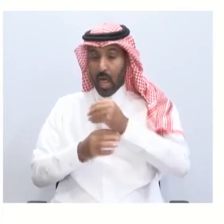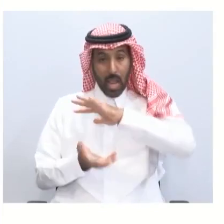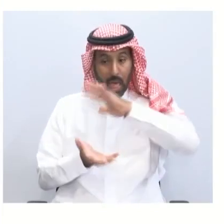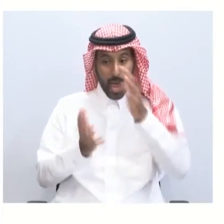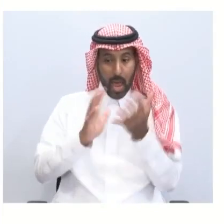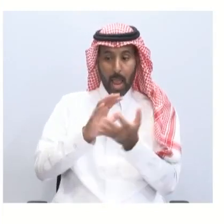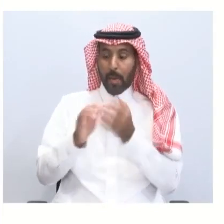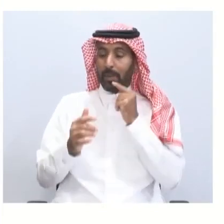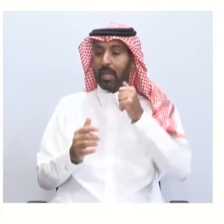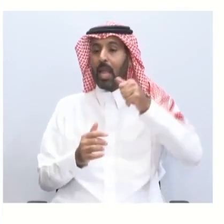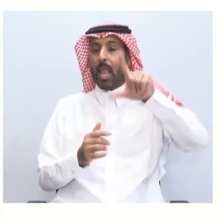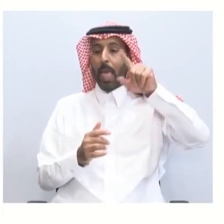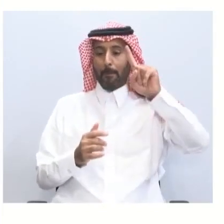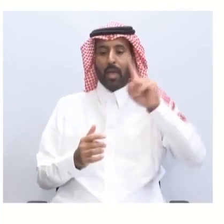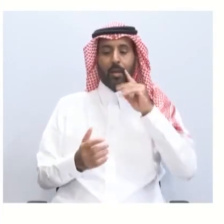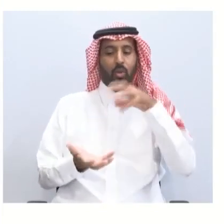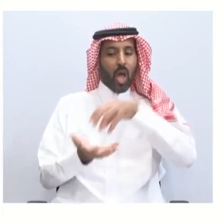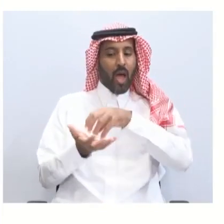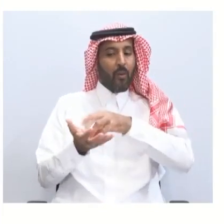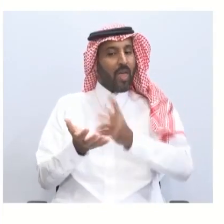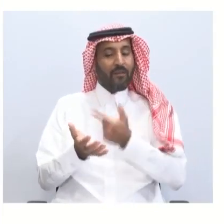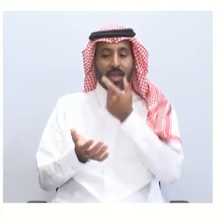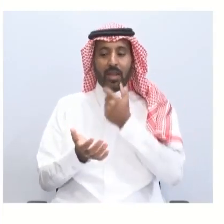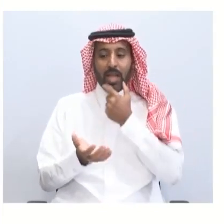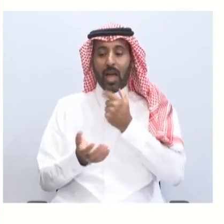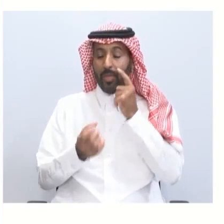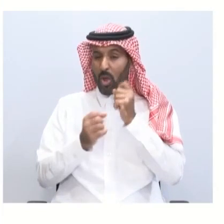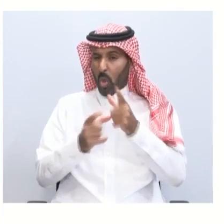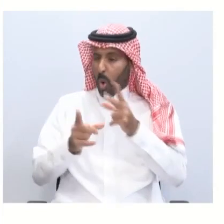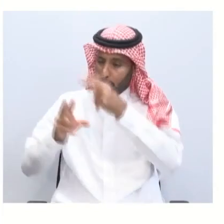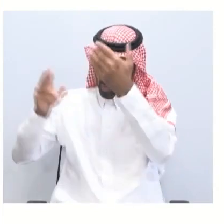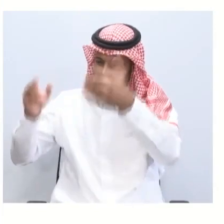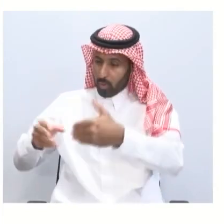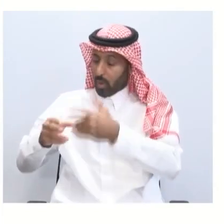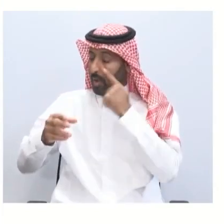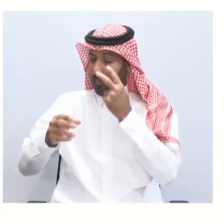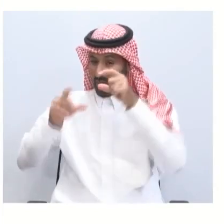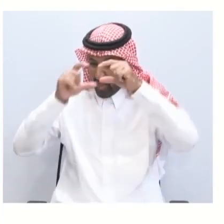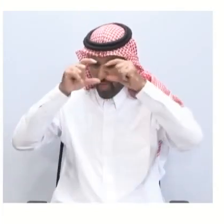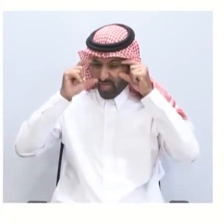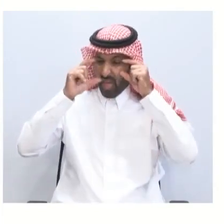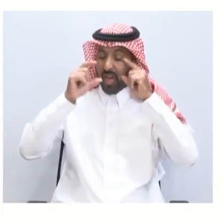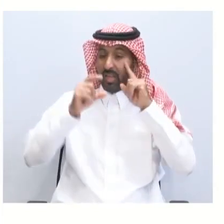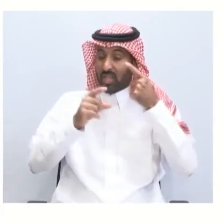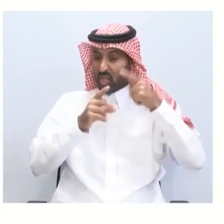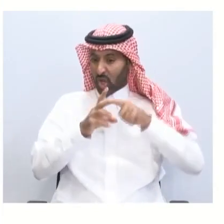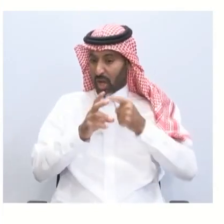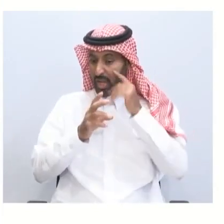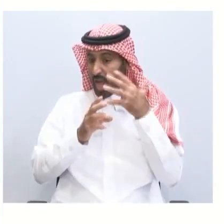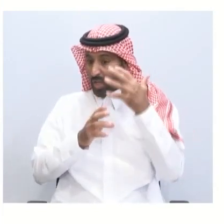المقام في مدينه الرياض نوعا معروضا من النظاره التقنيه